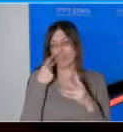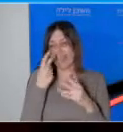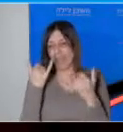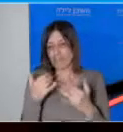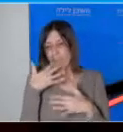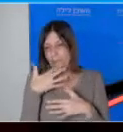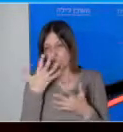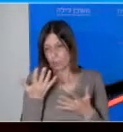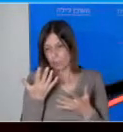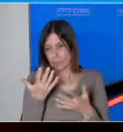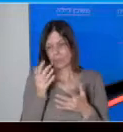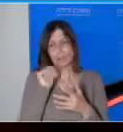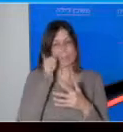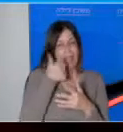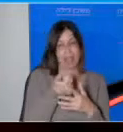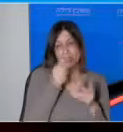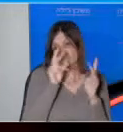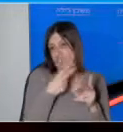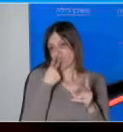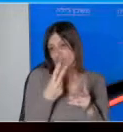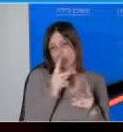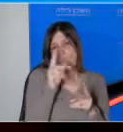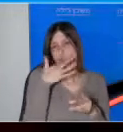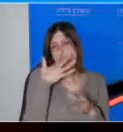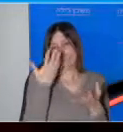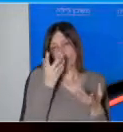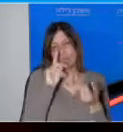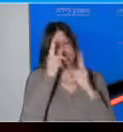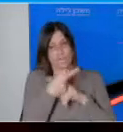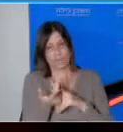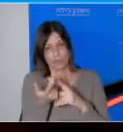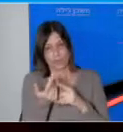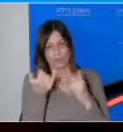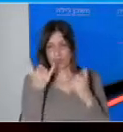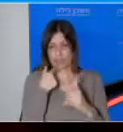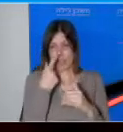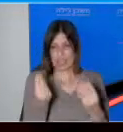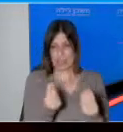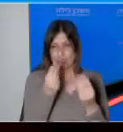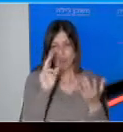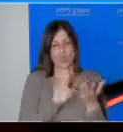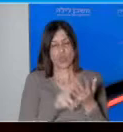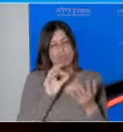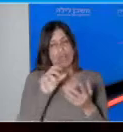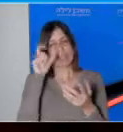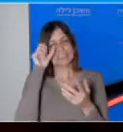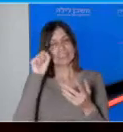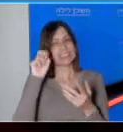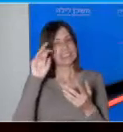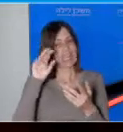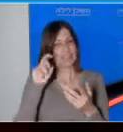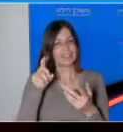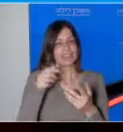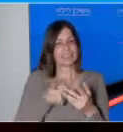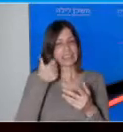חמור, חמור, מחר יכול להיראות פתאום לא חמור ולהפך. שפה אני רוצה להגיד משהו לזכותו של גדעון סער, שר המשפטים. הוא מנסה